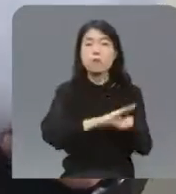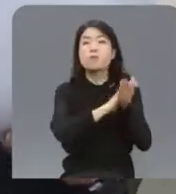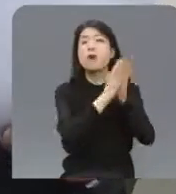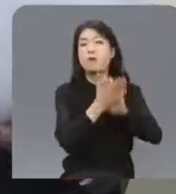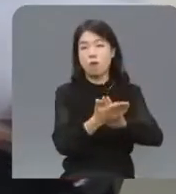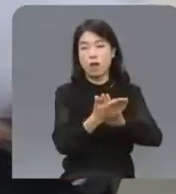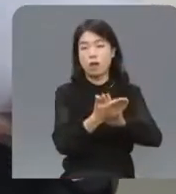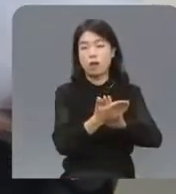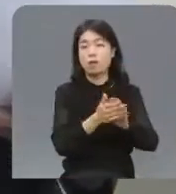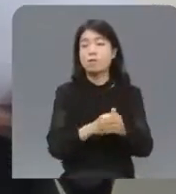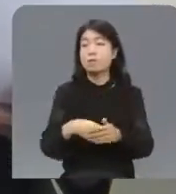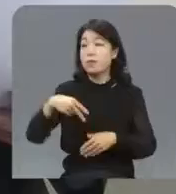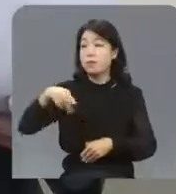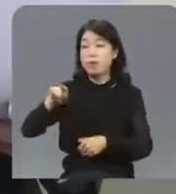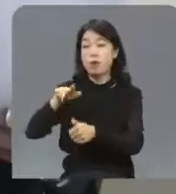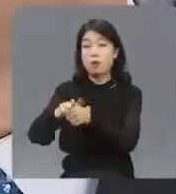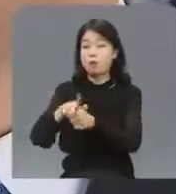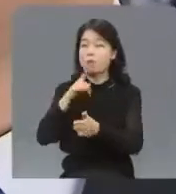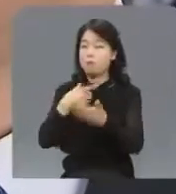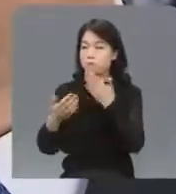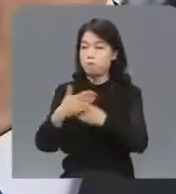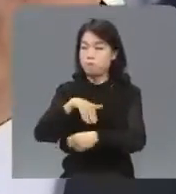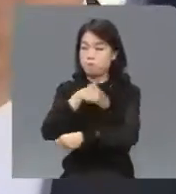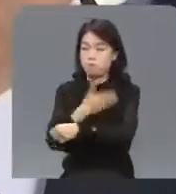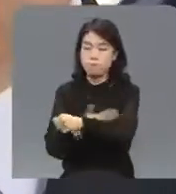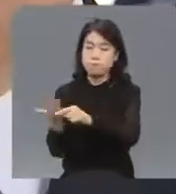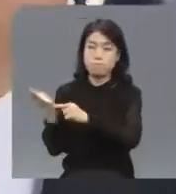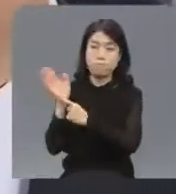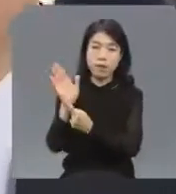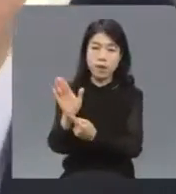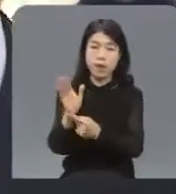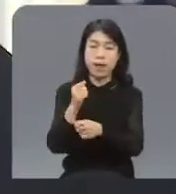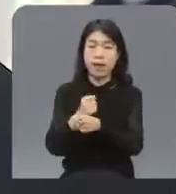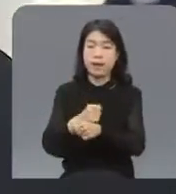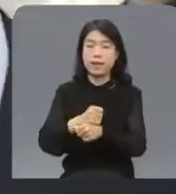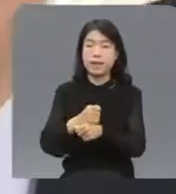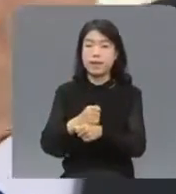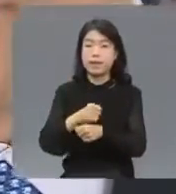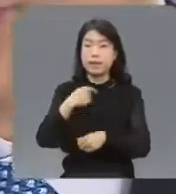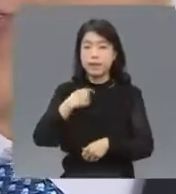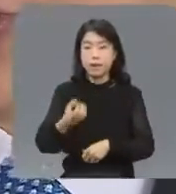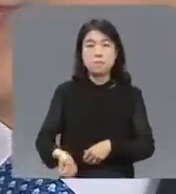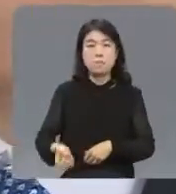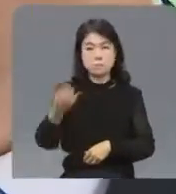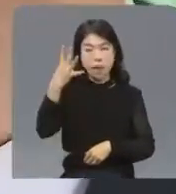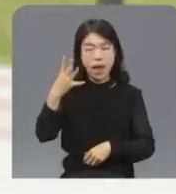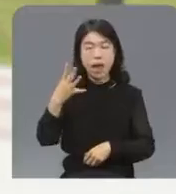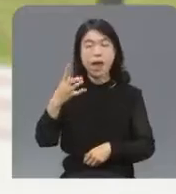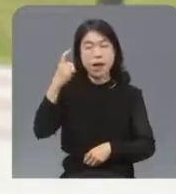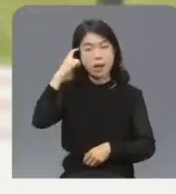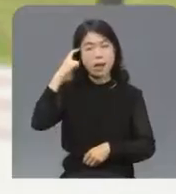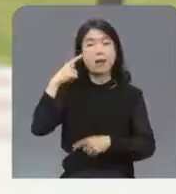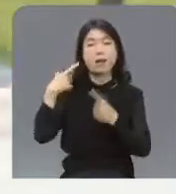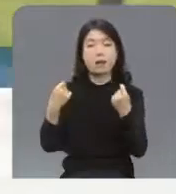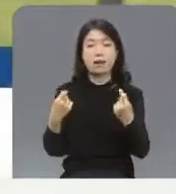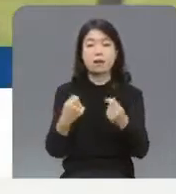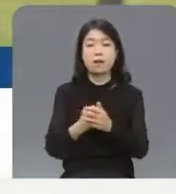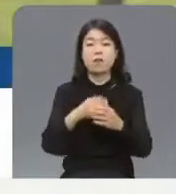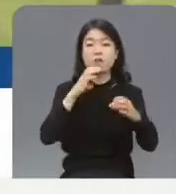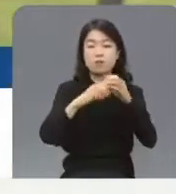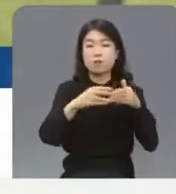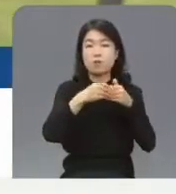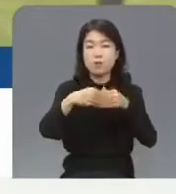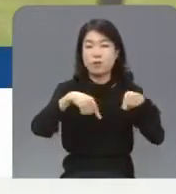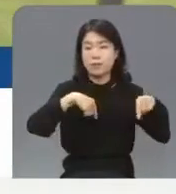변화를, 서대석 후보는 경험과 능력을 앞세워 당선 깃발을 꽂겠다는 각오입니다. 소통의